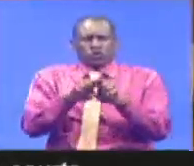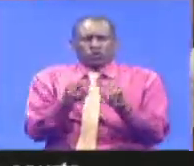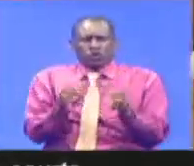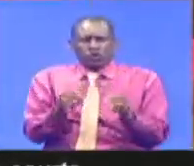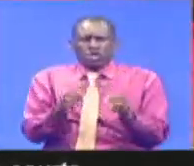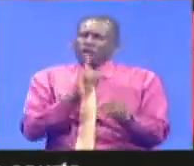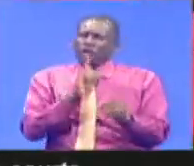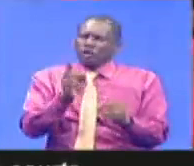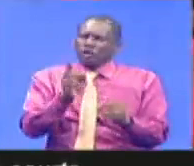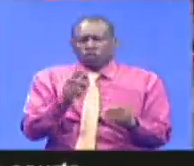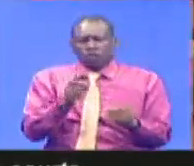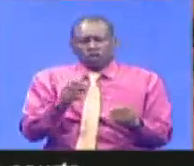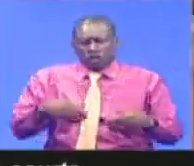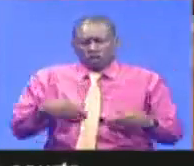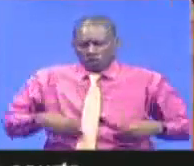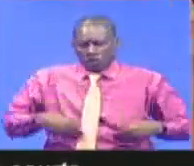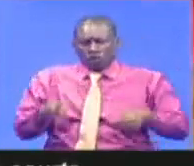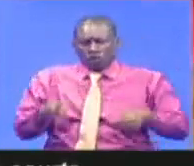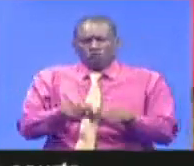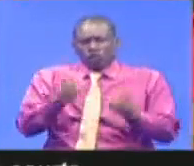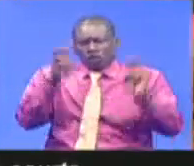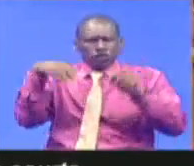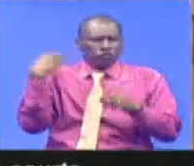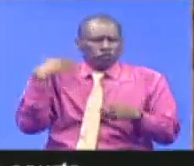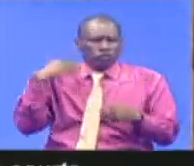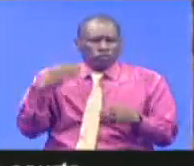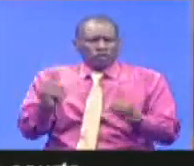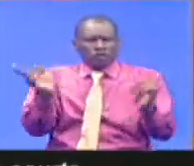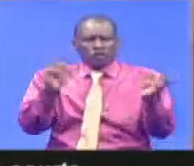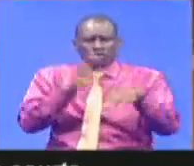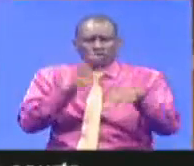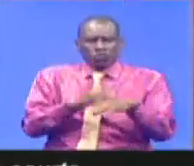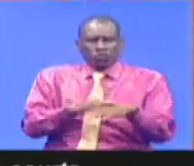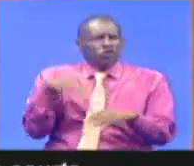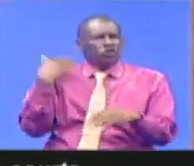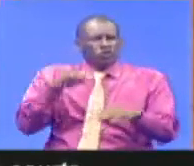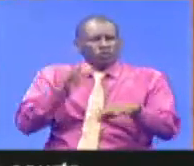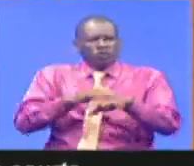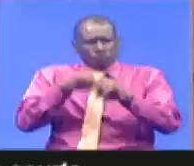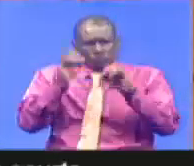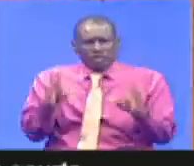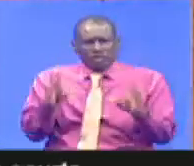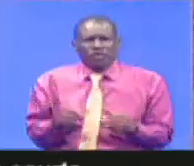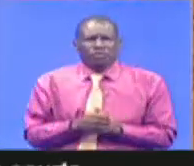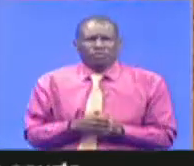kuwaonya pia. Mambo ya crime si mzuri. Crime si poa kabisa.